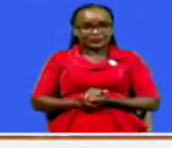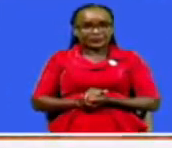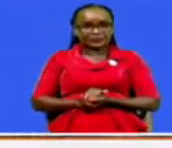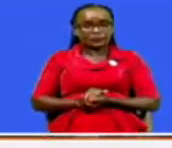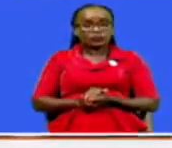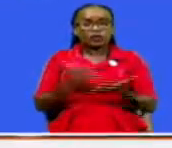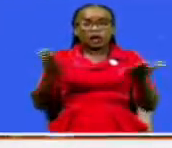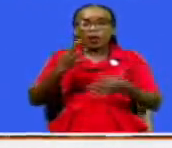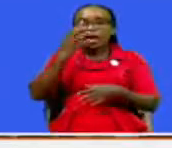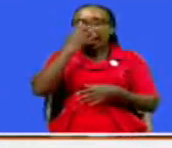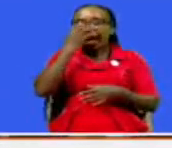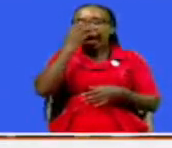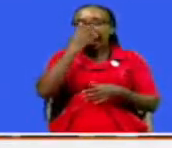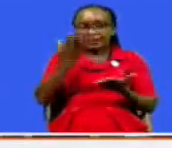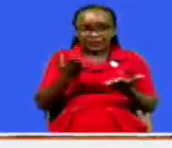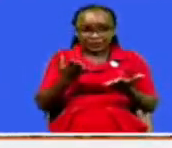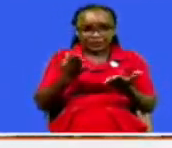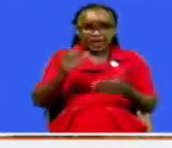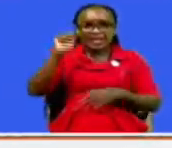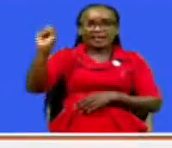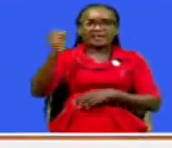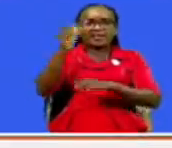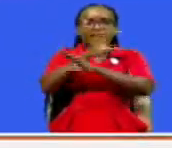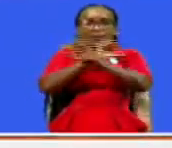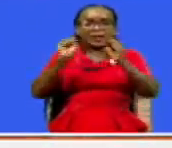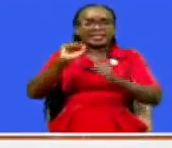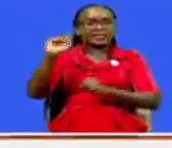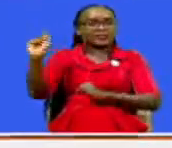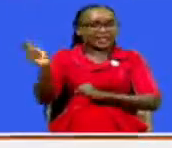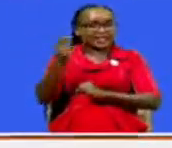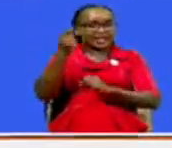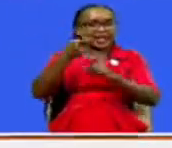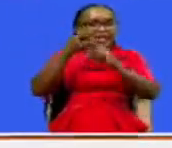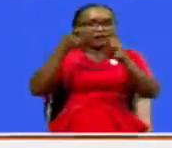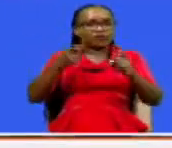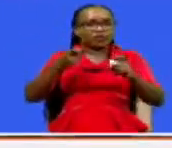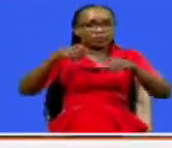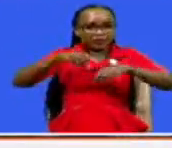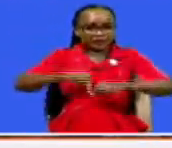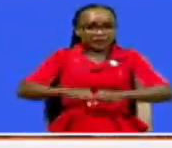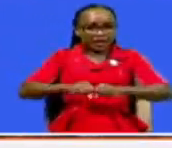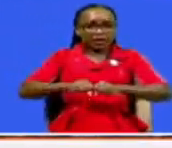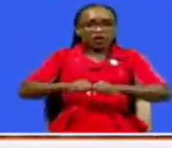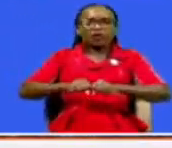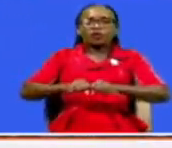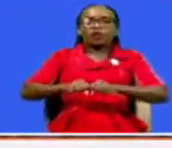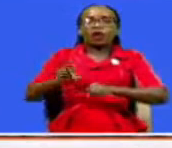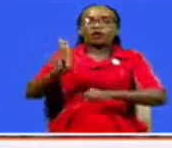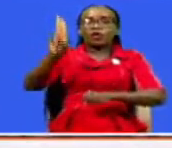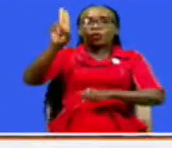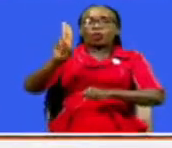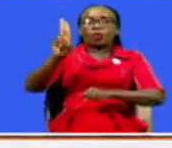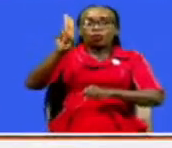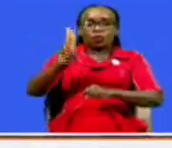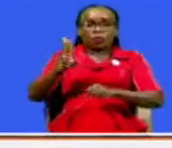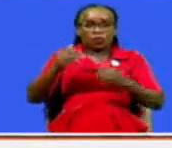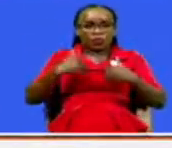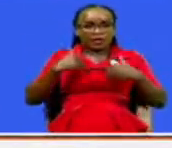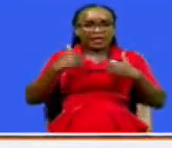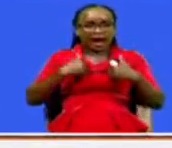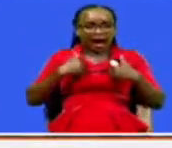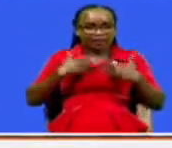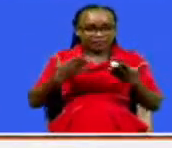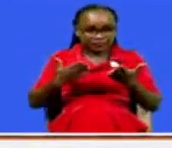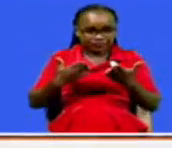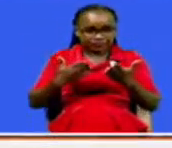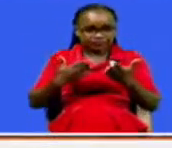huku Ruto akijukumika kama rais wa tano wa Jamhuri ya Kenya kutoka kwa mrithi wake Uhuru Kenyatta aliyeshuhudia malumbano makali